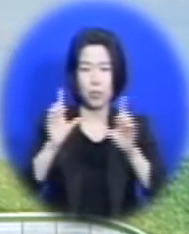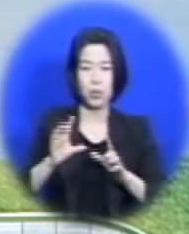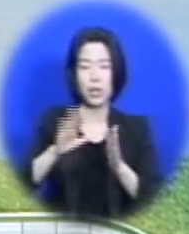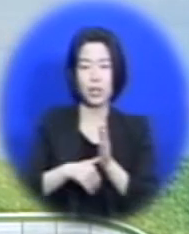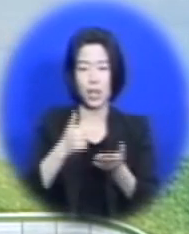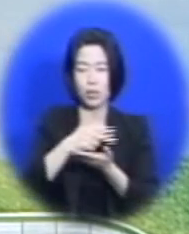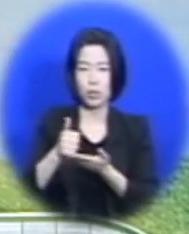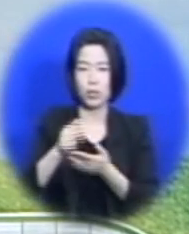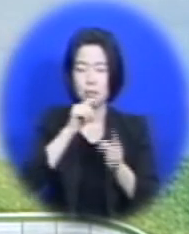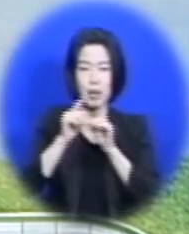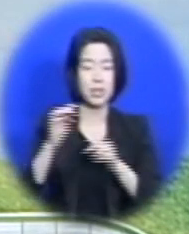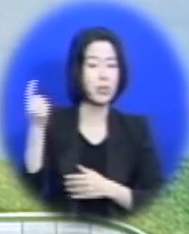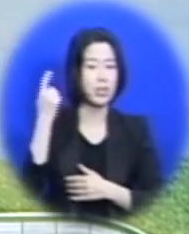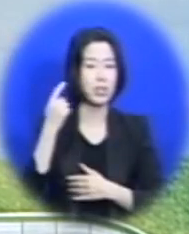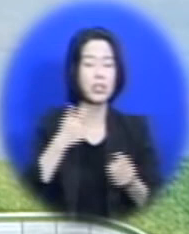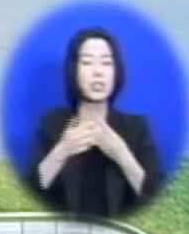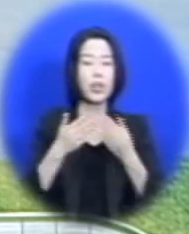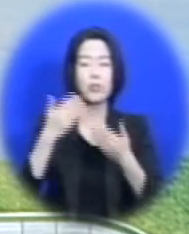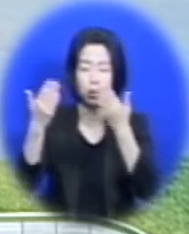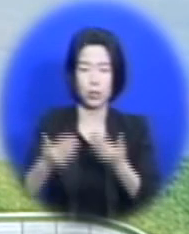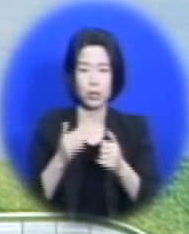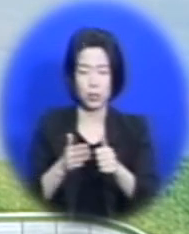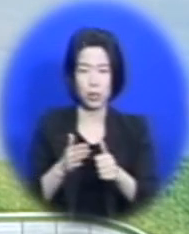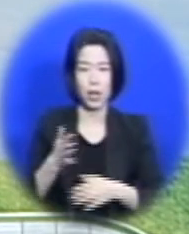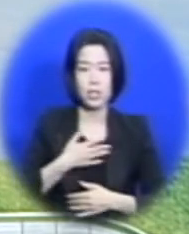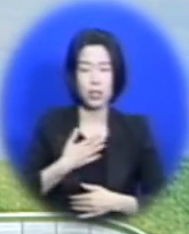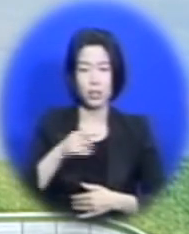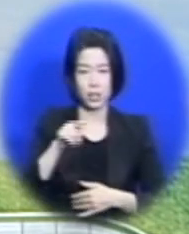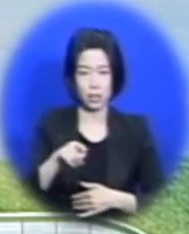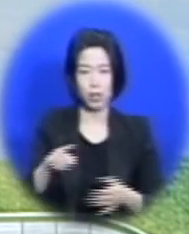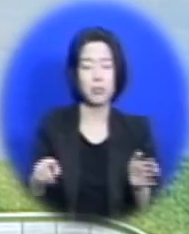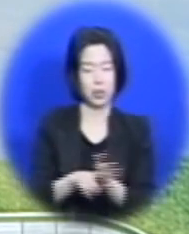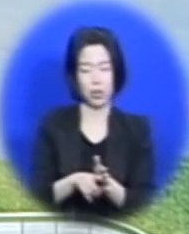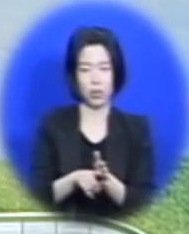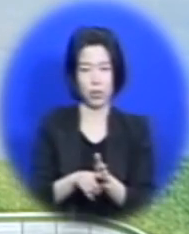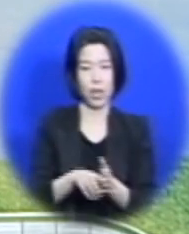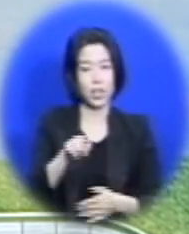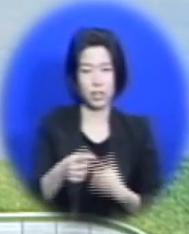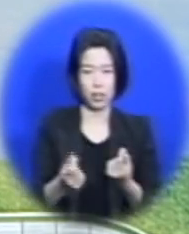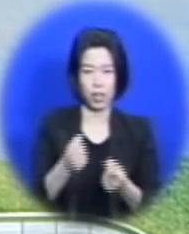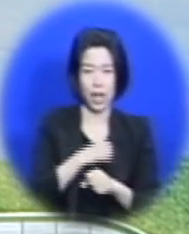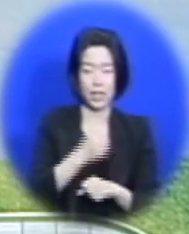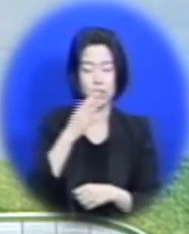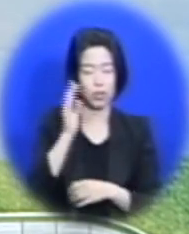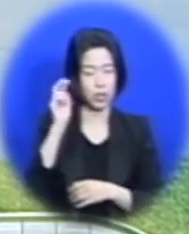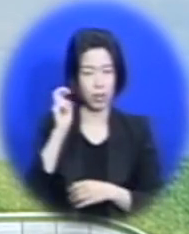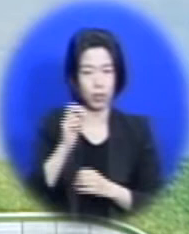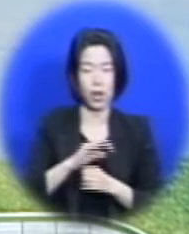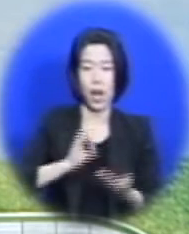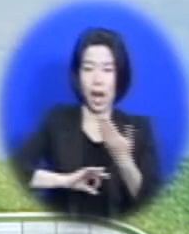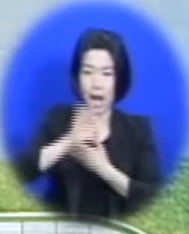말씀을 듣는 체험도 좀 주십시오. 그리고 저는 그걸 믿었어요. 그렇게 하실 것이라고.